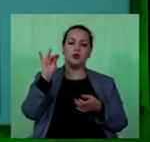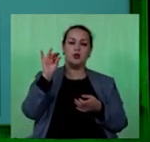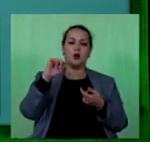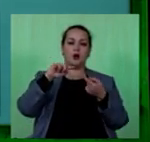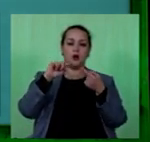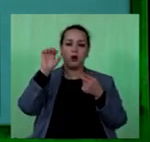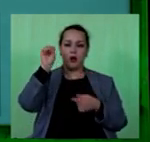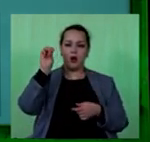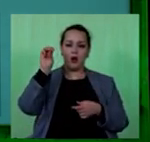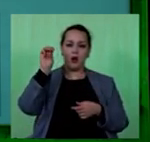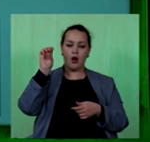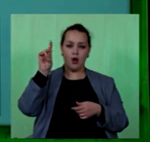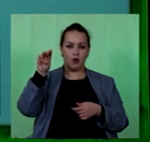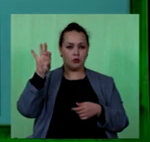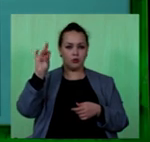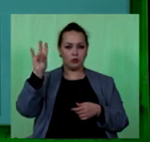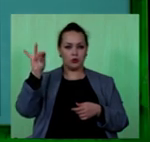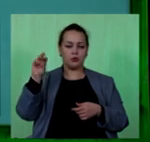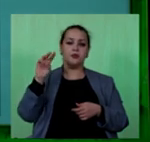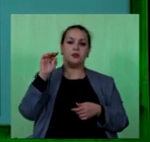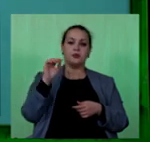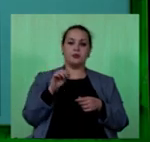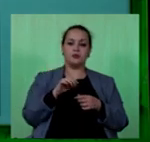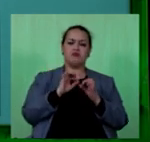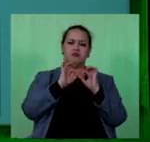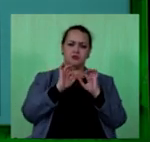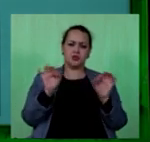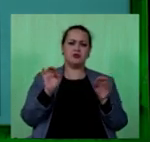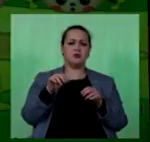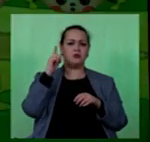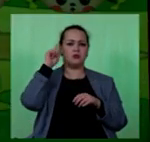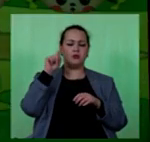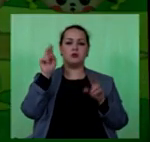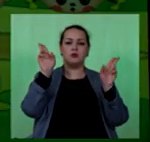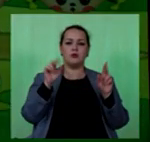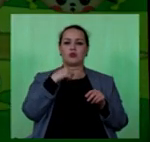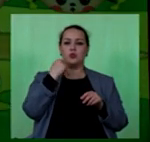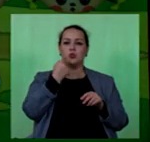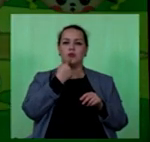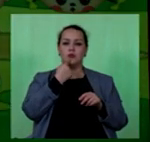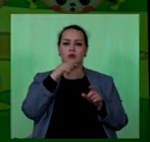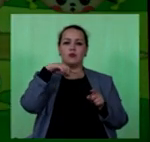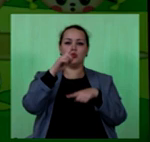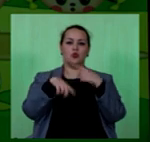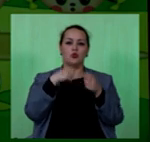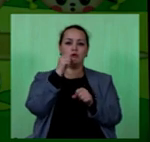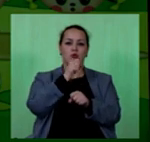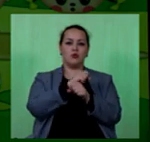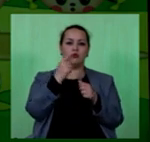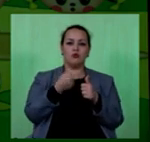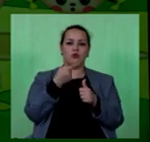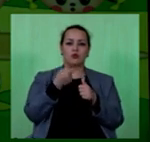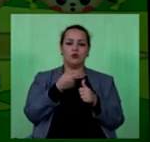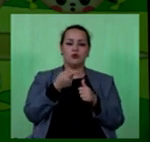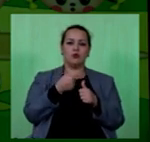что прекрасно знаете правила русского языка следующая наша станция называется